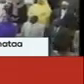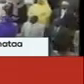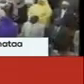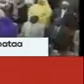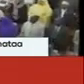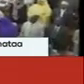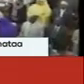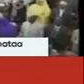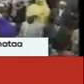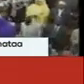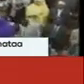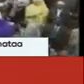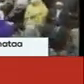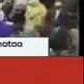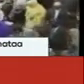እናመሰግናለን።